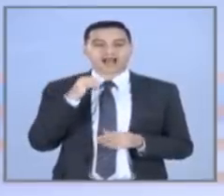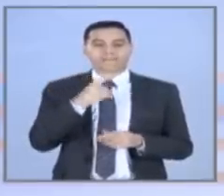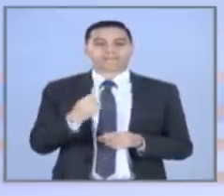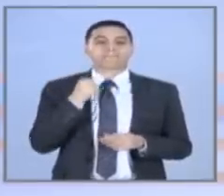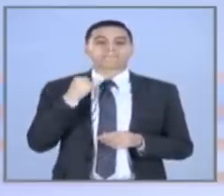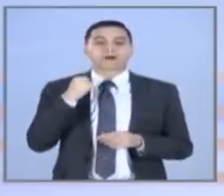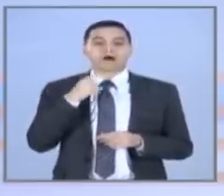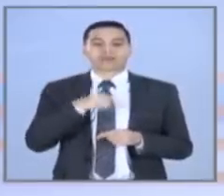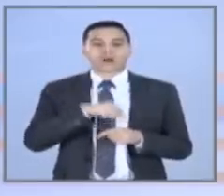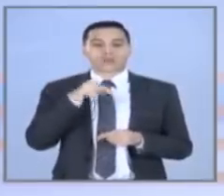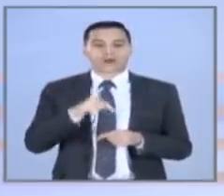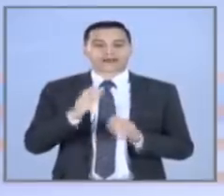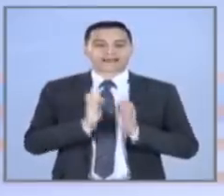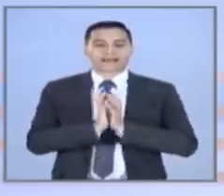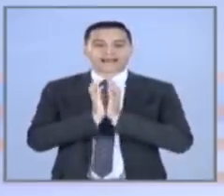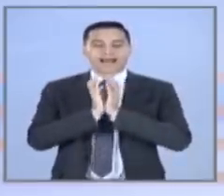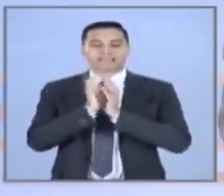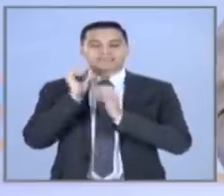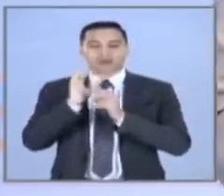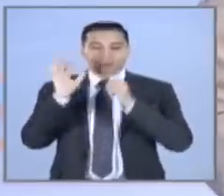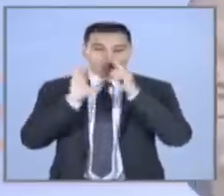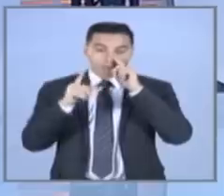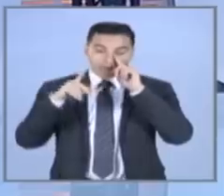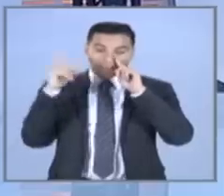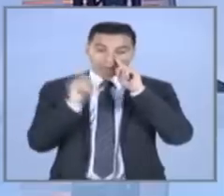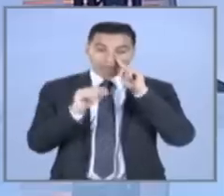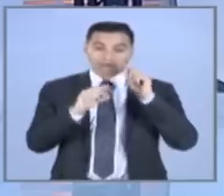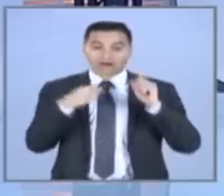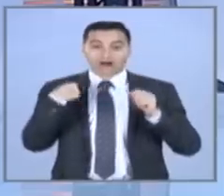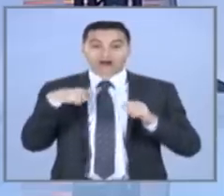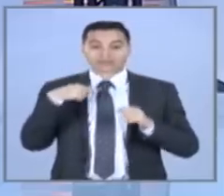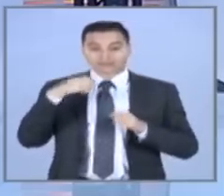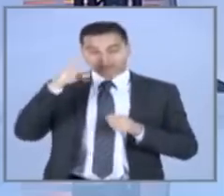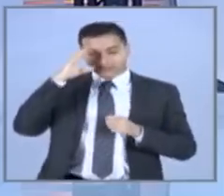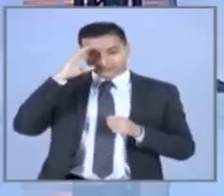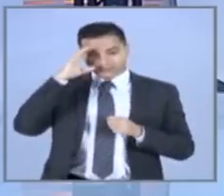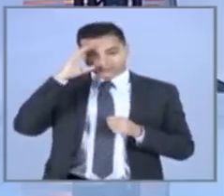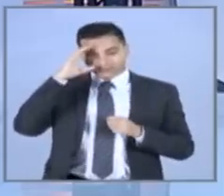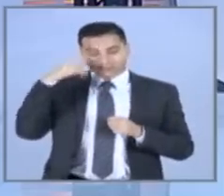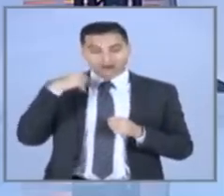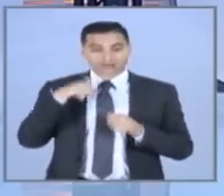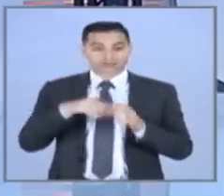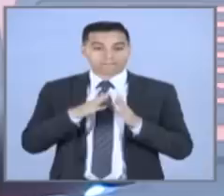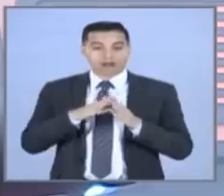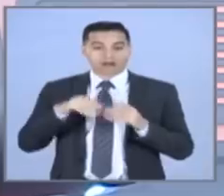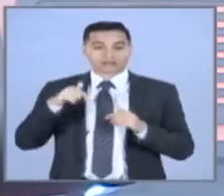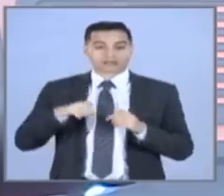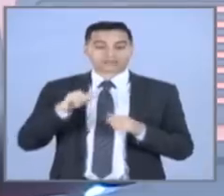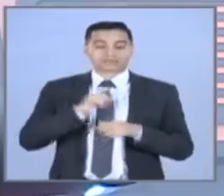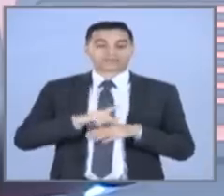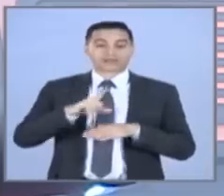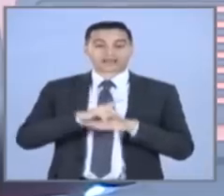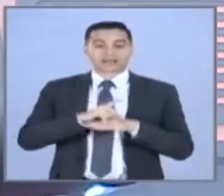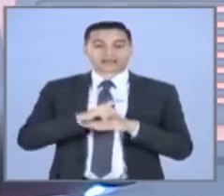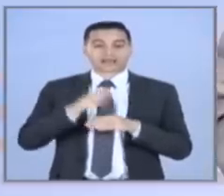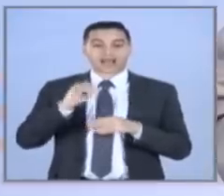بطل كاس الكؤوس الأوروبية. الرئيس جمال عبد الناصر كافئهم بوسام